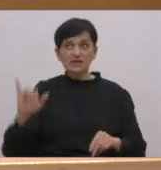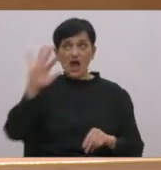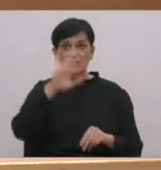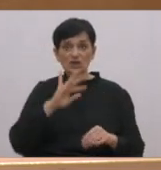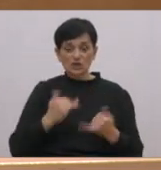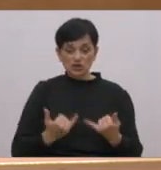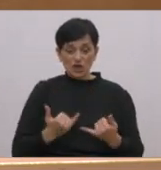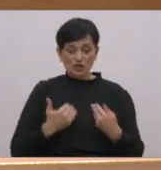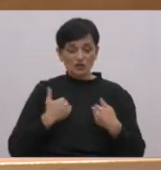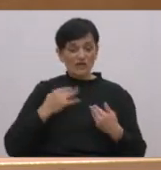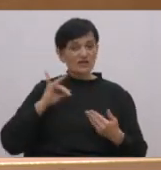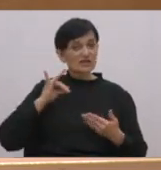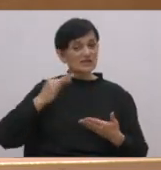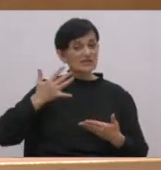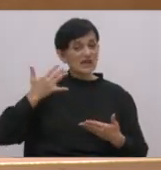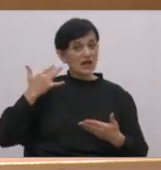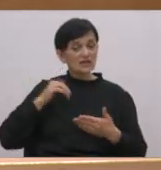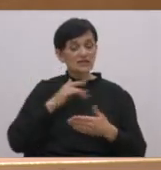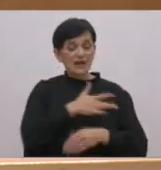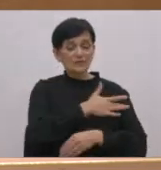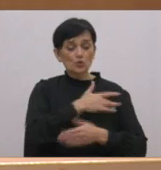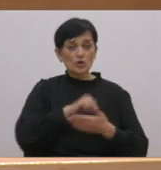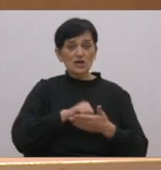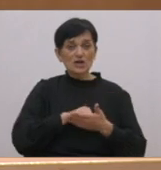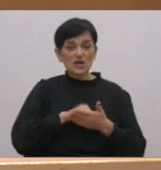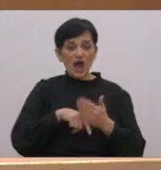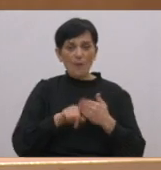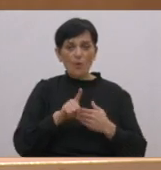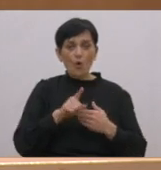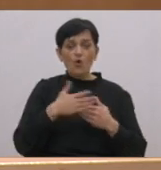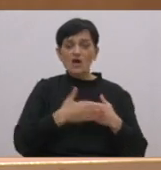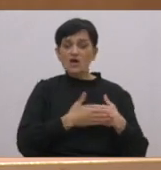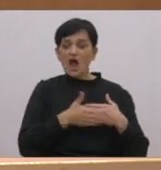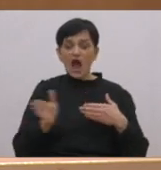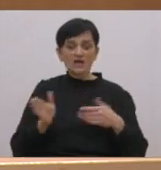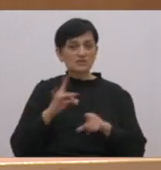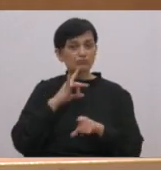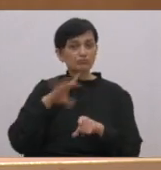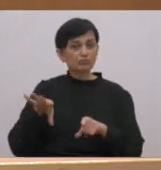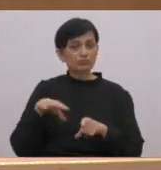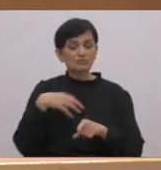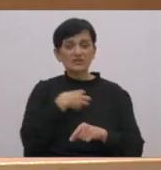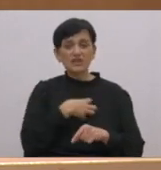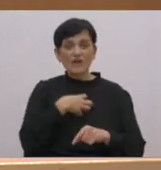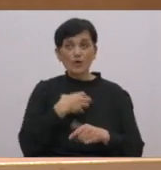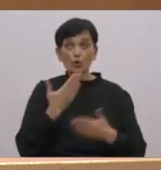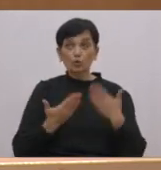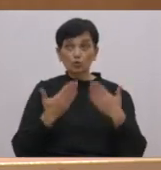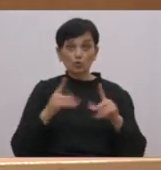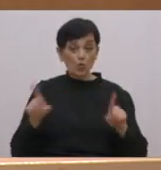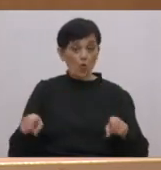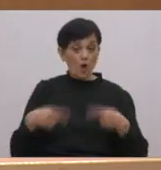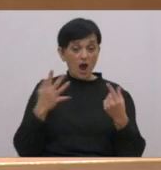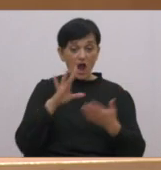ჩვენ წარსულის დამსახურებების გამო არავინ არ გაგვიღებს ამ კარს და რაც მთავარია, თუ კი არ აღდგან